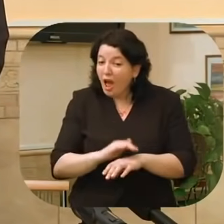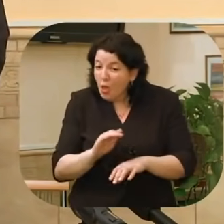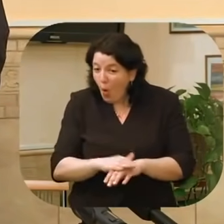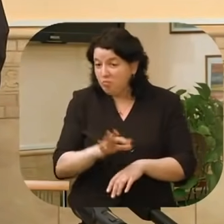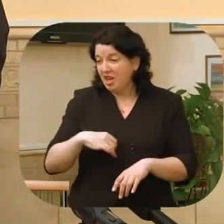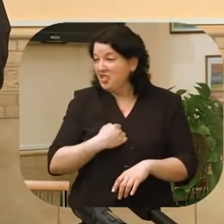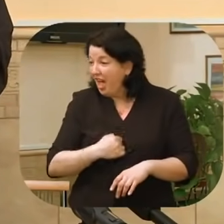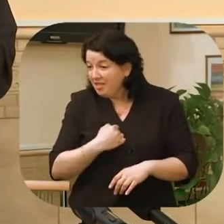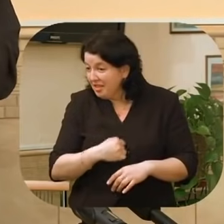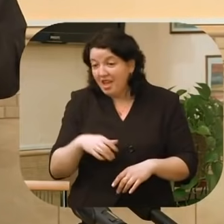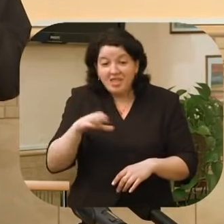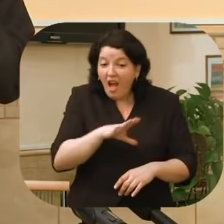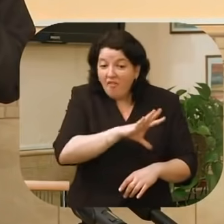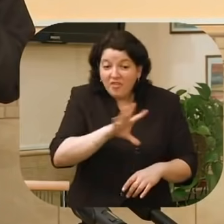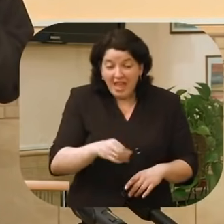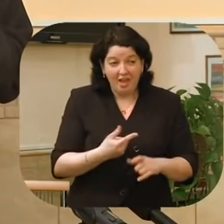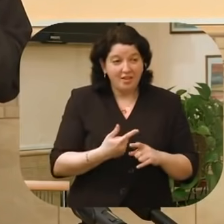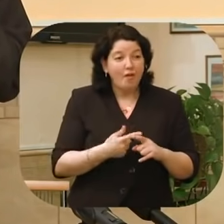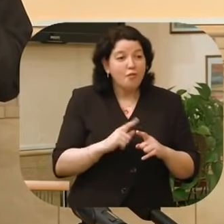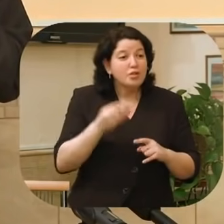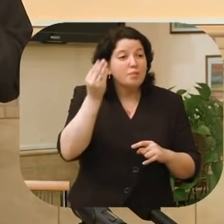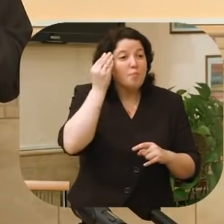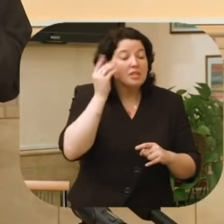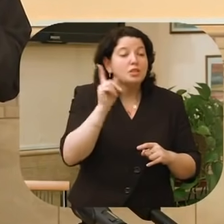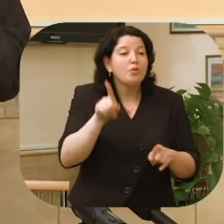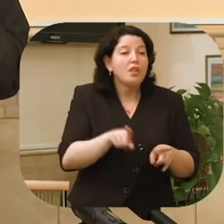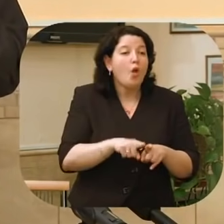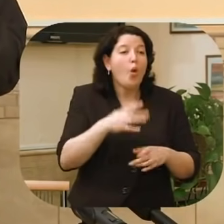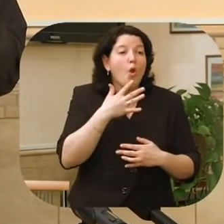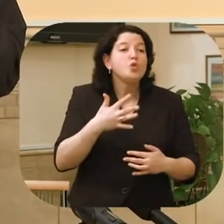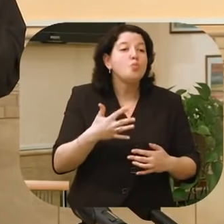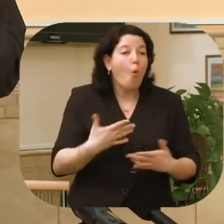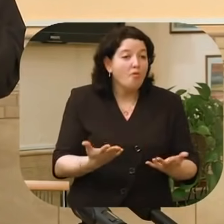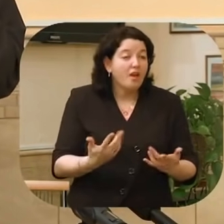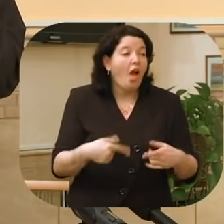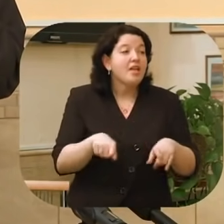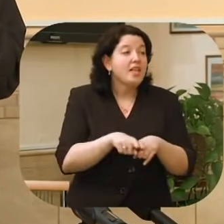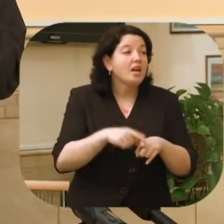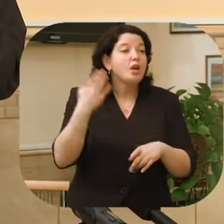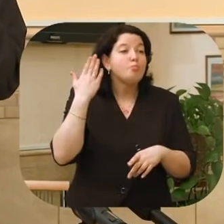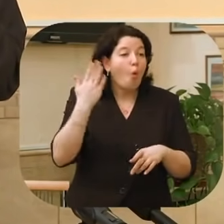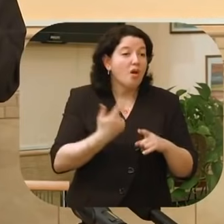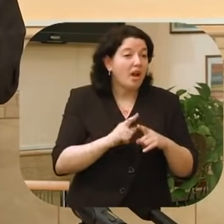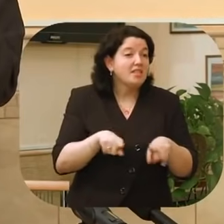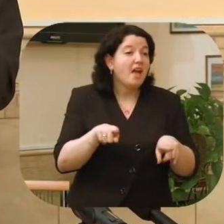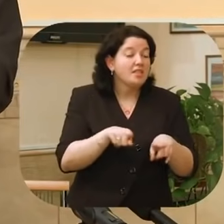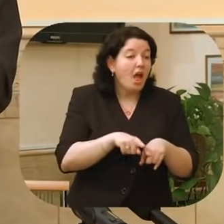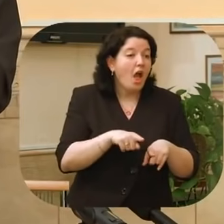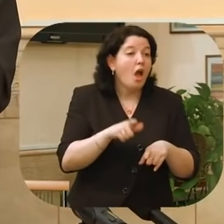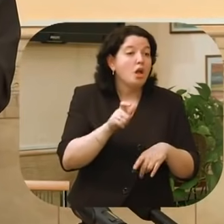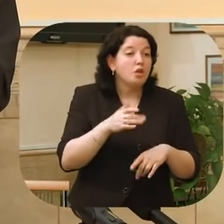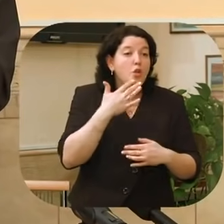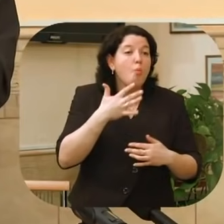такое любовь, когда она есть в человеке. Так и Бог – это есть та любовь, которая светит на